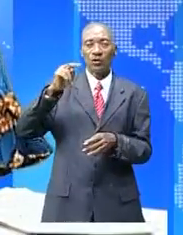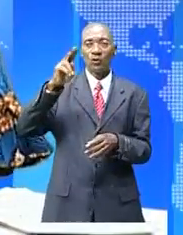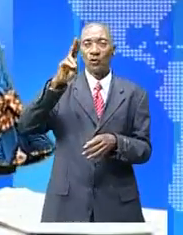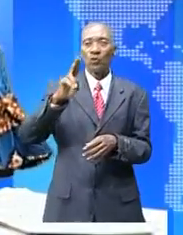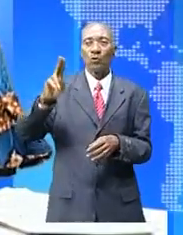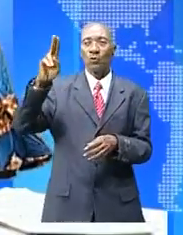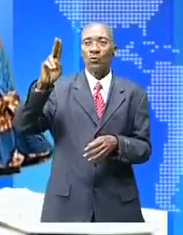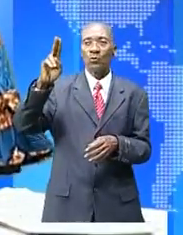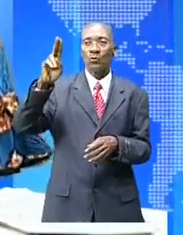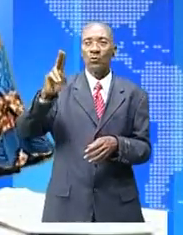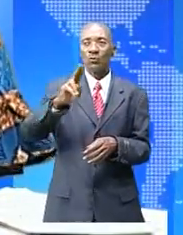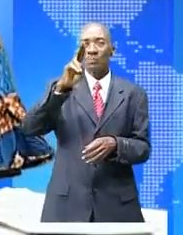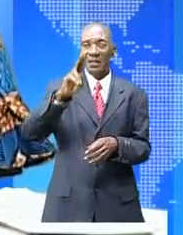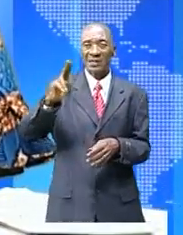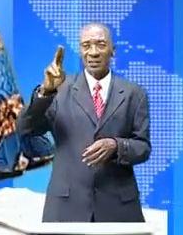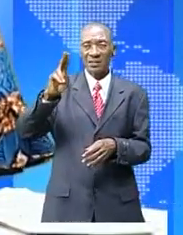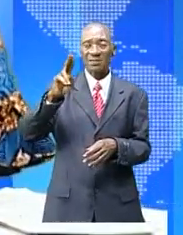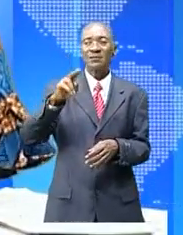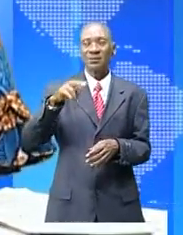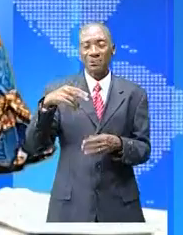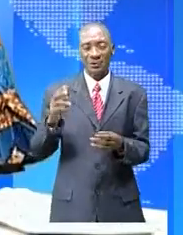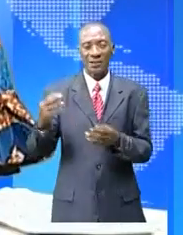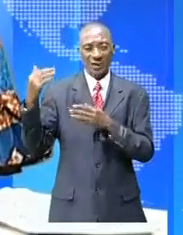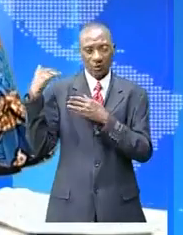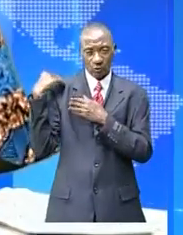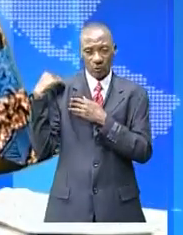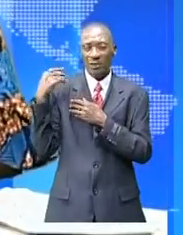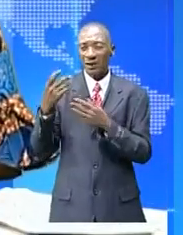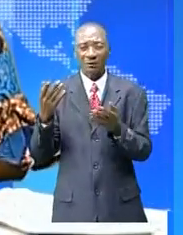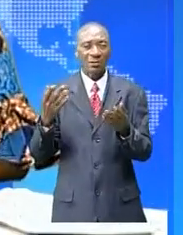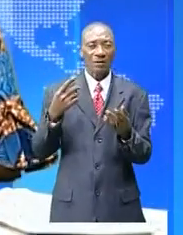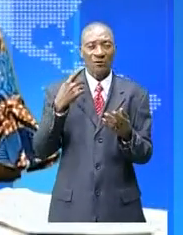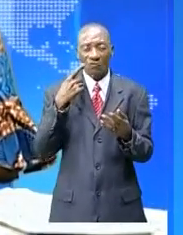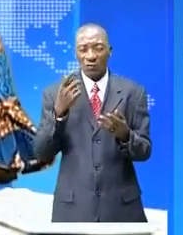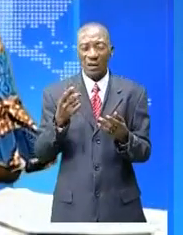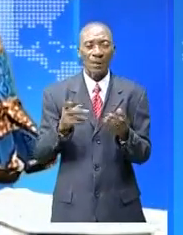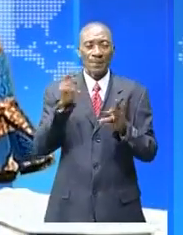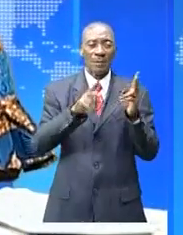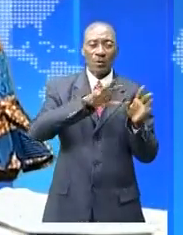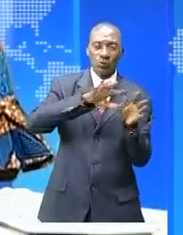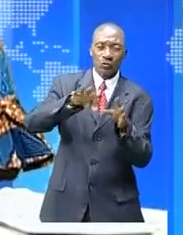le gouverneur du nord Ubangi pour arrêter des actions à mener d'urgence.